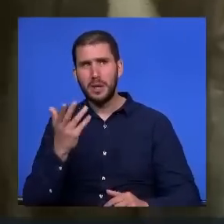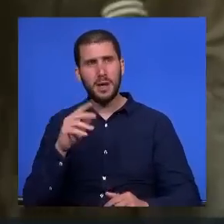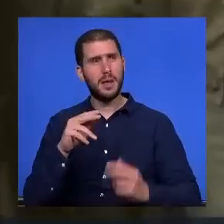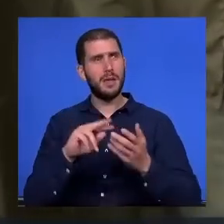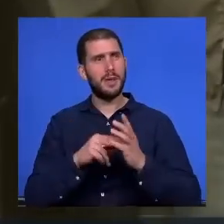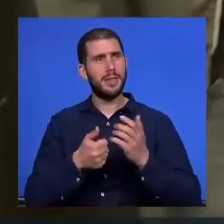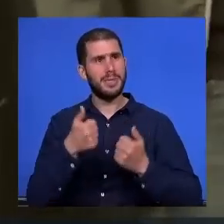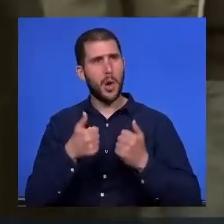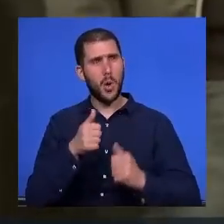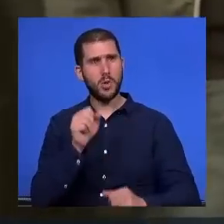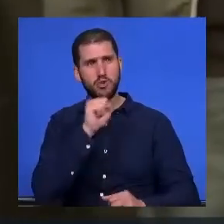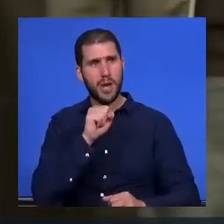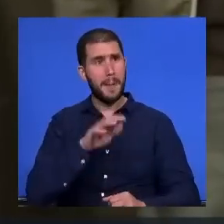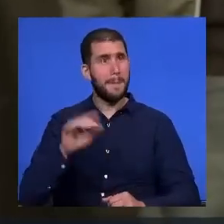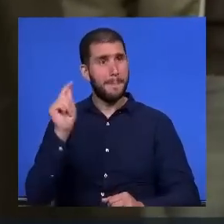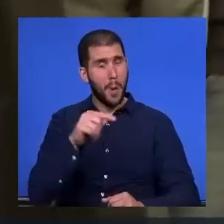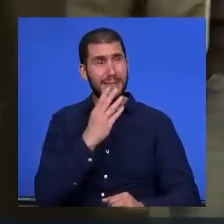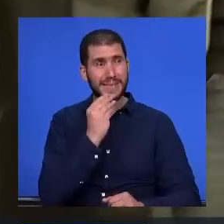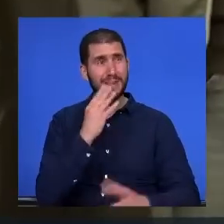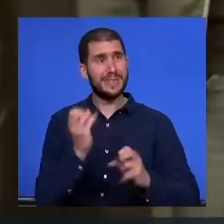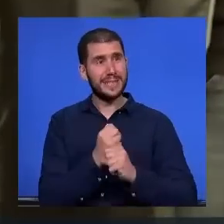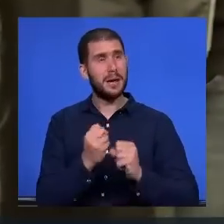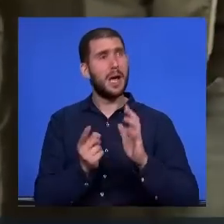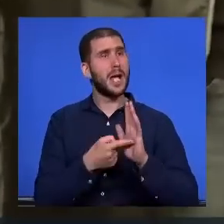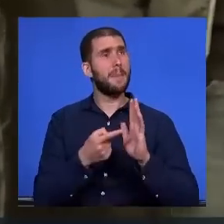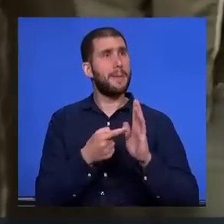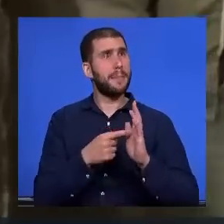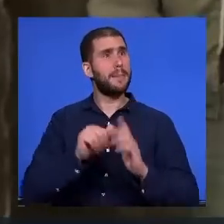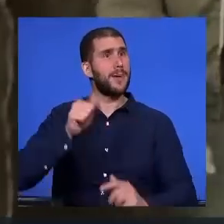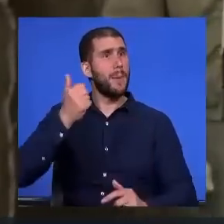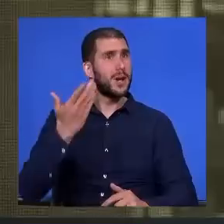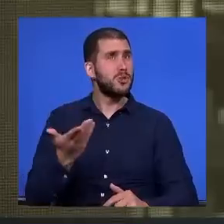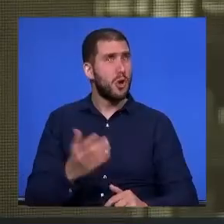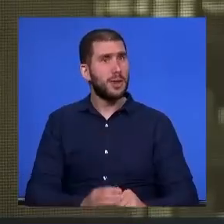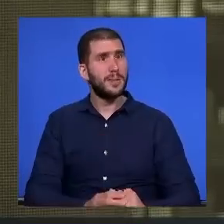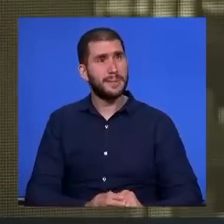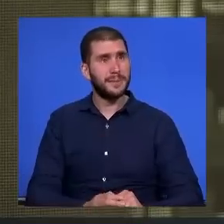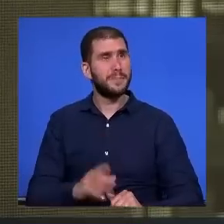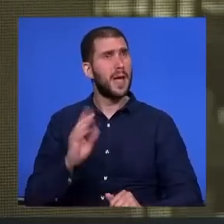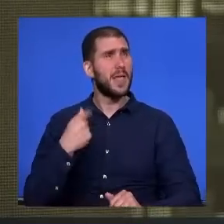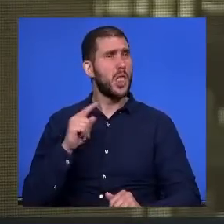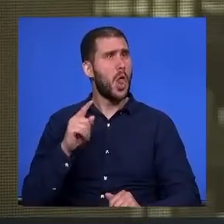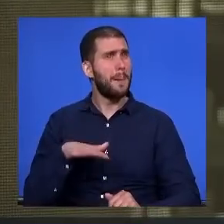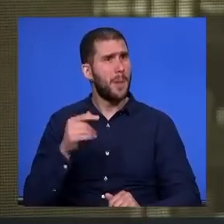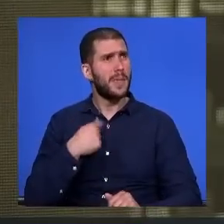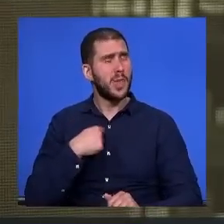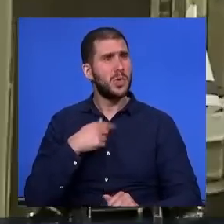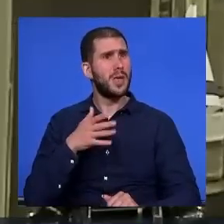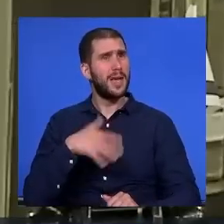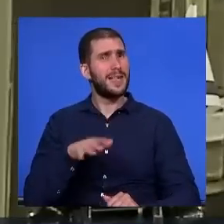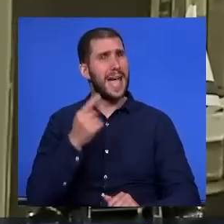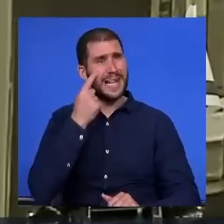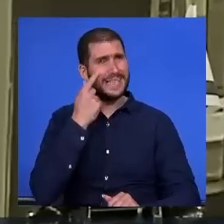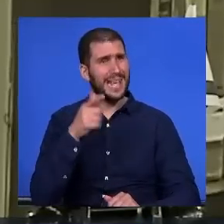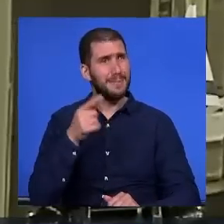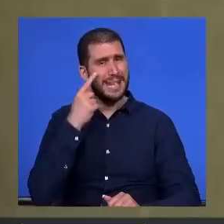שירים. שירים באירופה וישראל תזכה במספר פעמים במקום הראשון. אנחנו לא באירופה, אנחנו ילידים אסיאתים